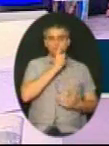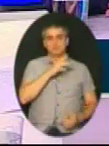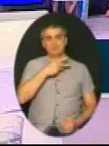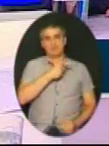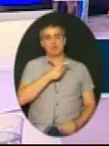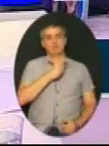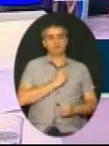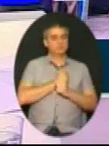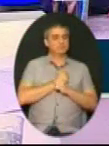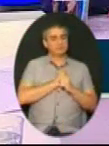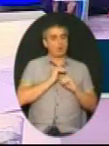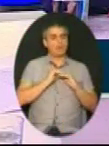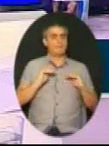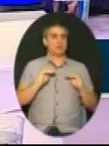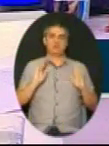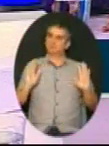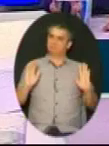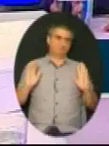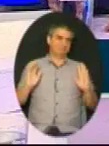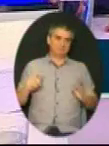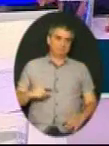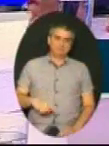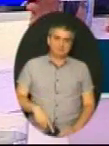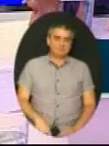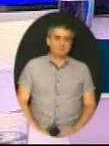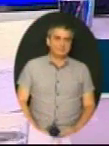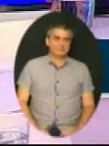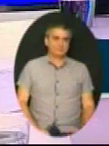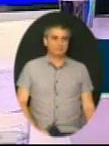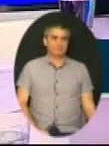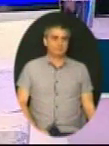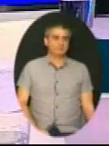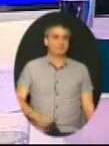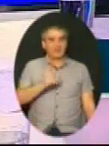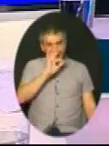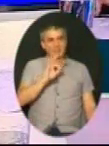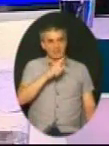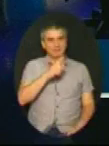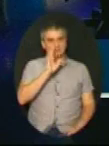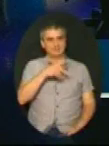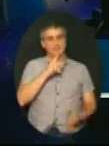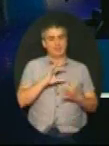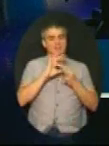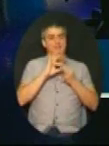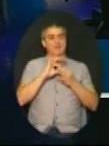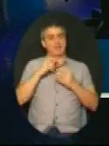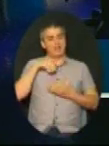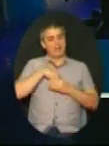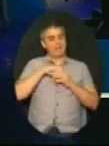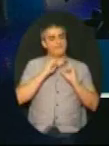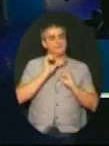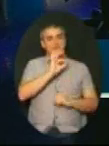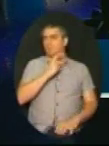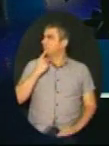להיות שמאל מתון. אני לא חושבת ש... יש... הם עדיין צריכים להתחבר לבייס שלהם. אני רק